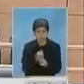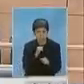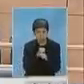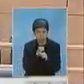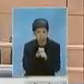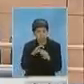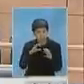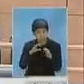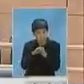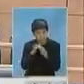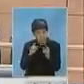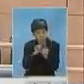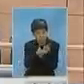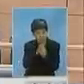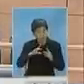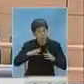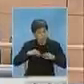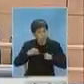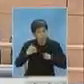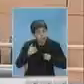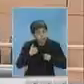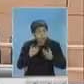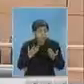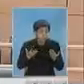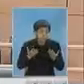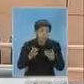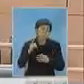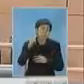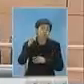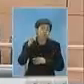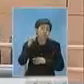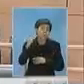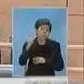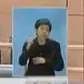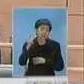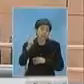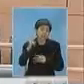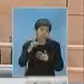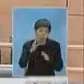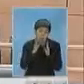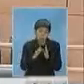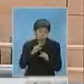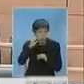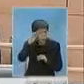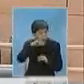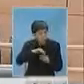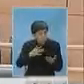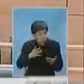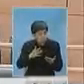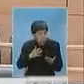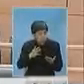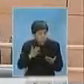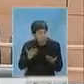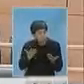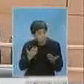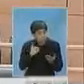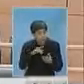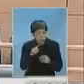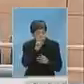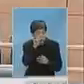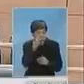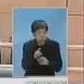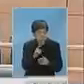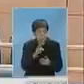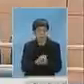ยุติธรรมปกติที่สังคมเยอมรับเนี่ยสุดท้ายพันตำรวจโททักษิณชินวัตรคือคนทุจริตคอร์รัปชั่นอย่างที่ถูกกล่าว